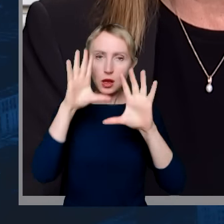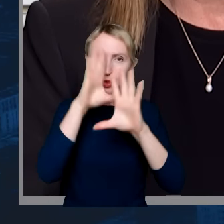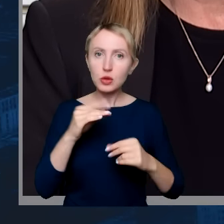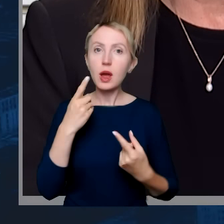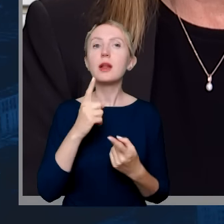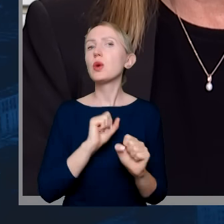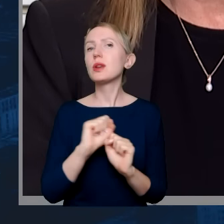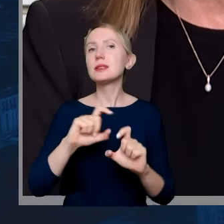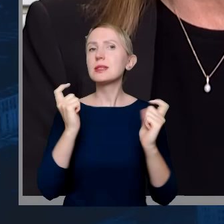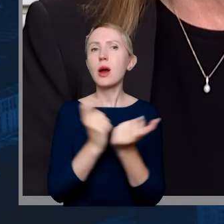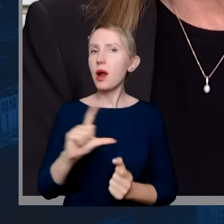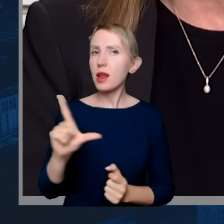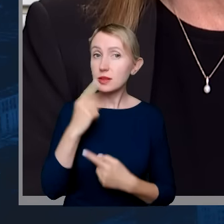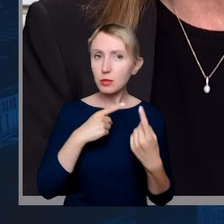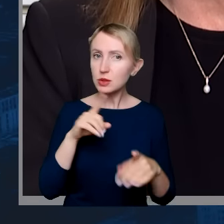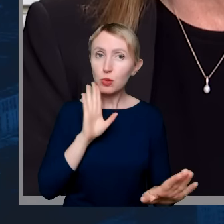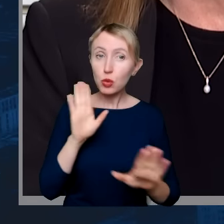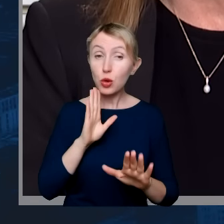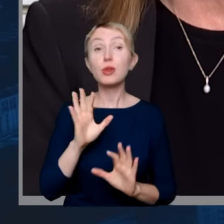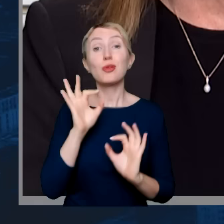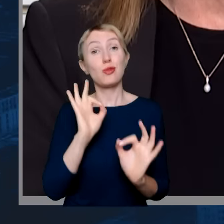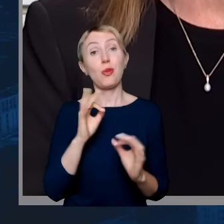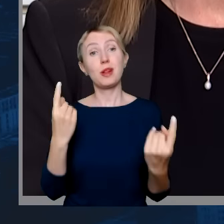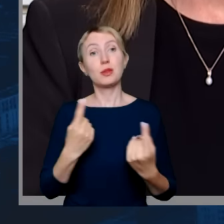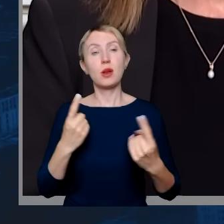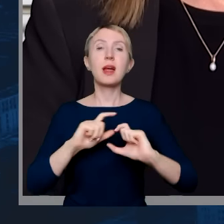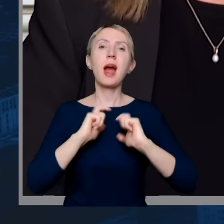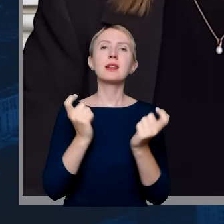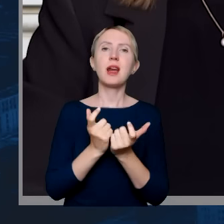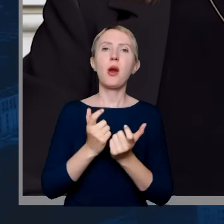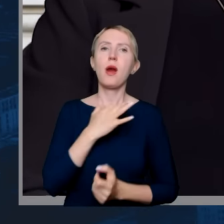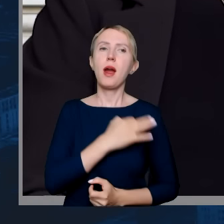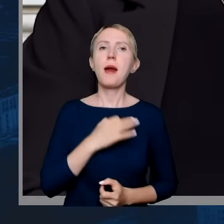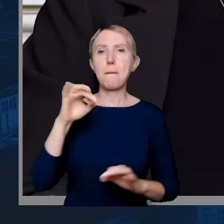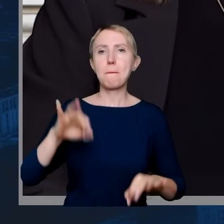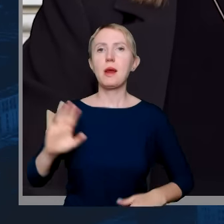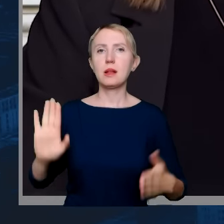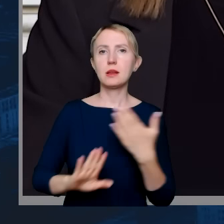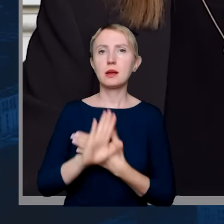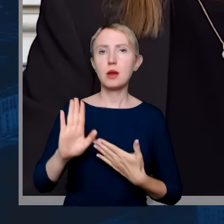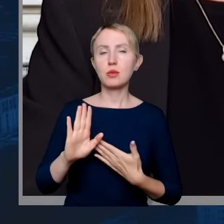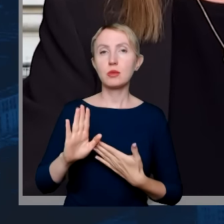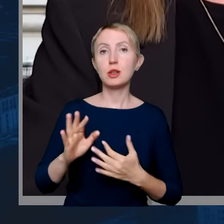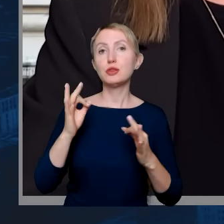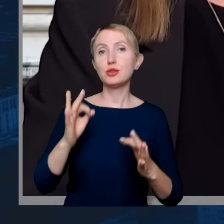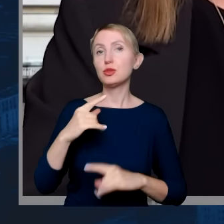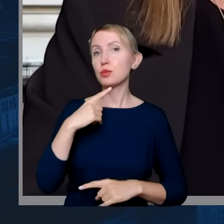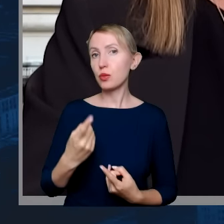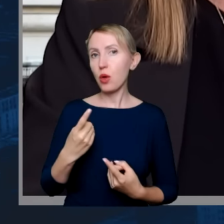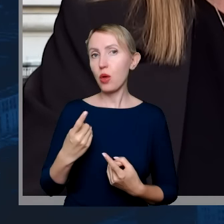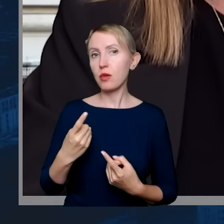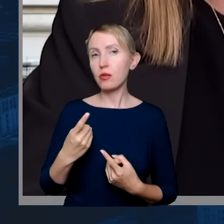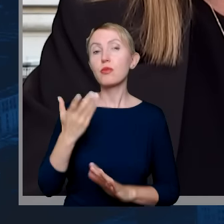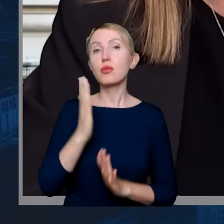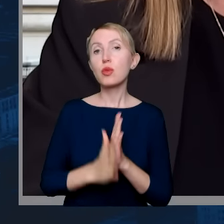stanowisko całej lewicy? Bo byłoby dobrze, gdyby rzeczywiście cała ta formacja, którą pan reprezentuje, mówiła dzisiaj otwartym tekstem.